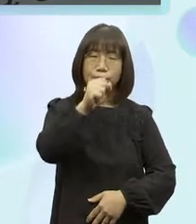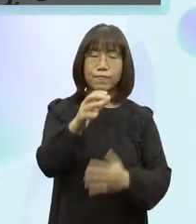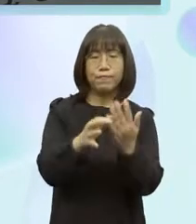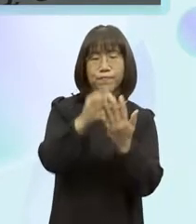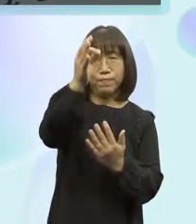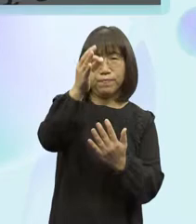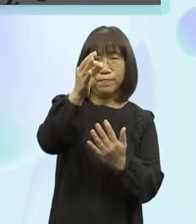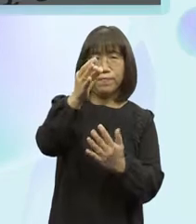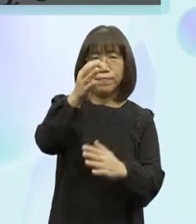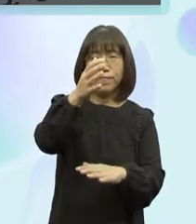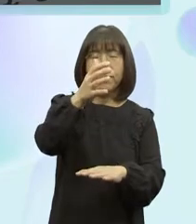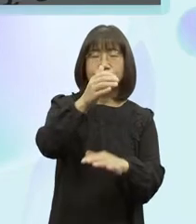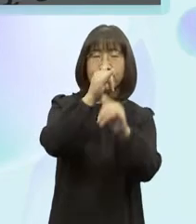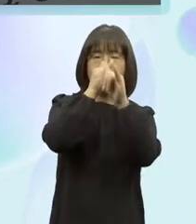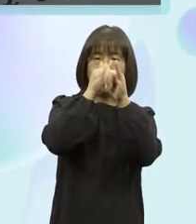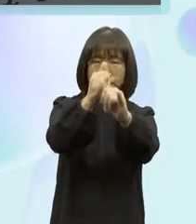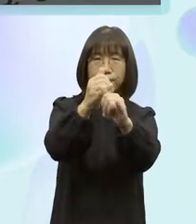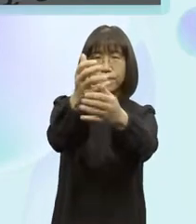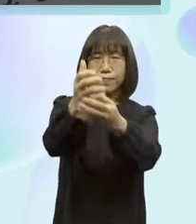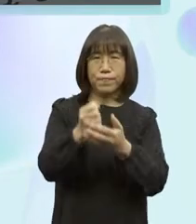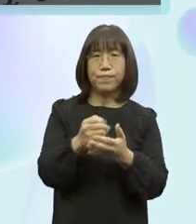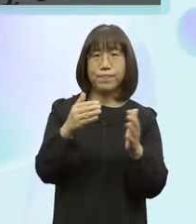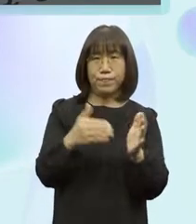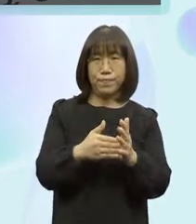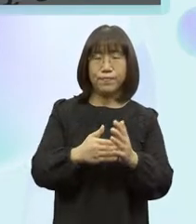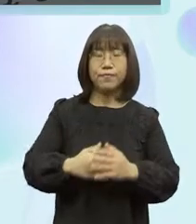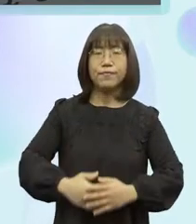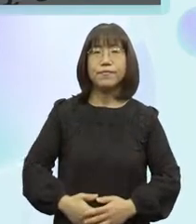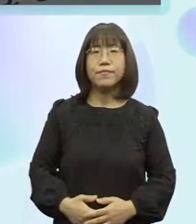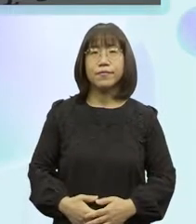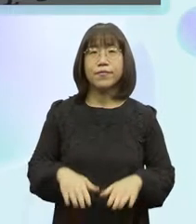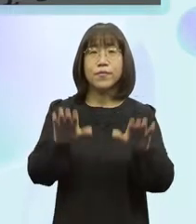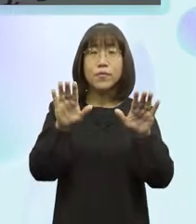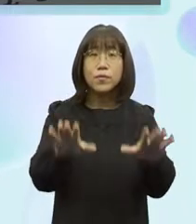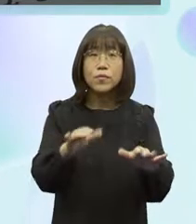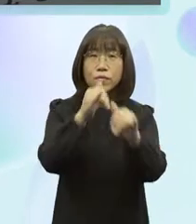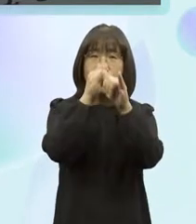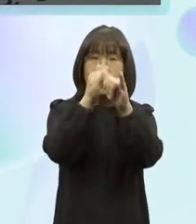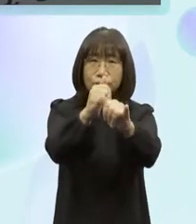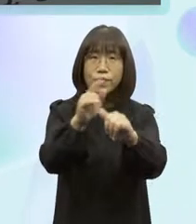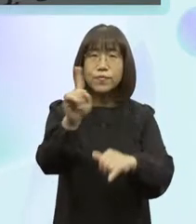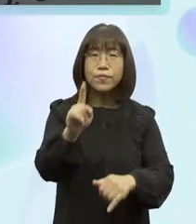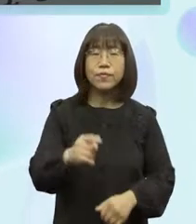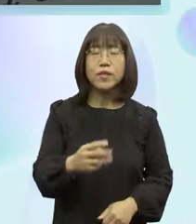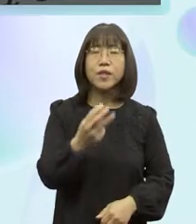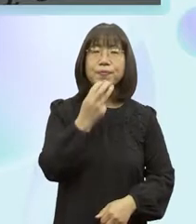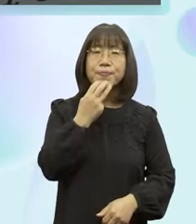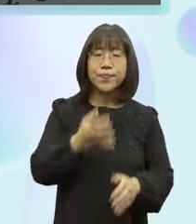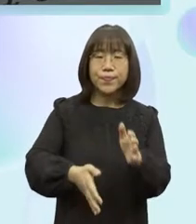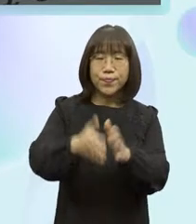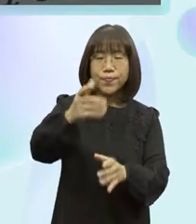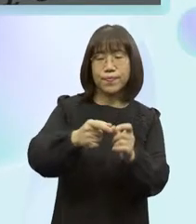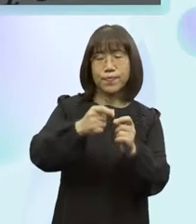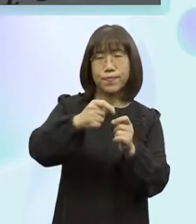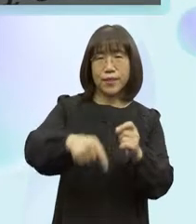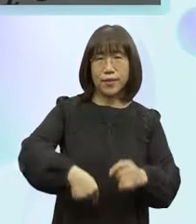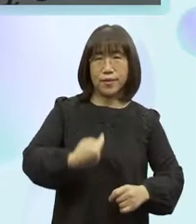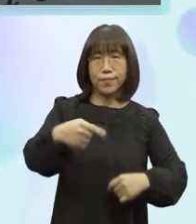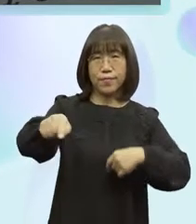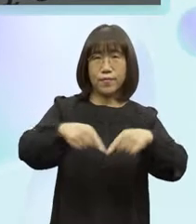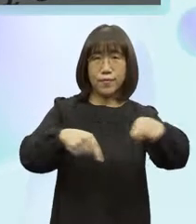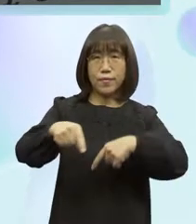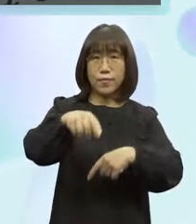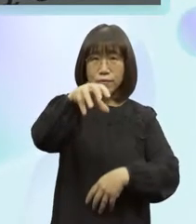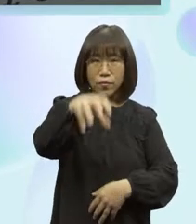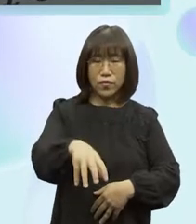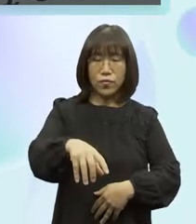감사원장 표창 을 수상하는 쾌거를 올렸습니다 이번 수상은 서울시 자치구 중에서 낸 강서구